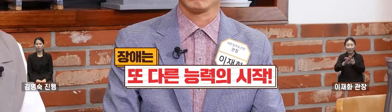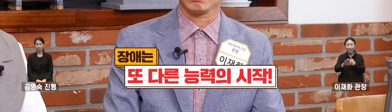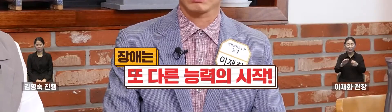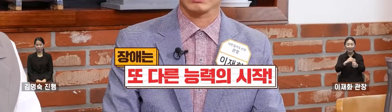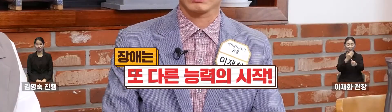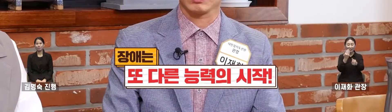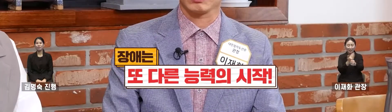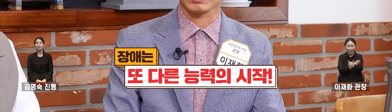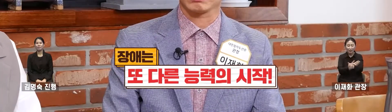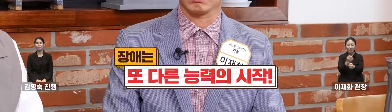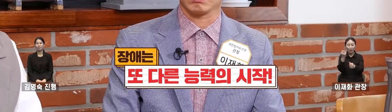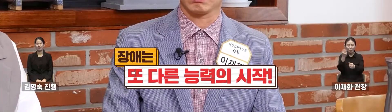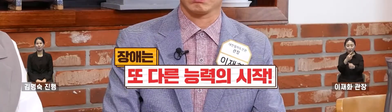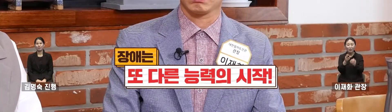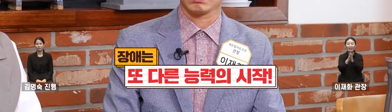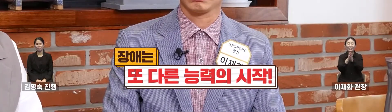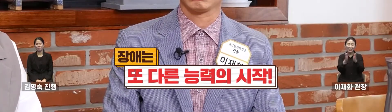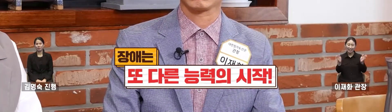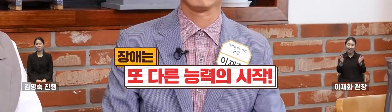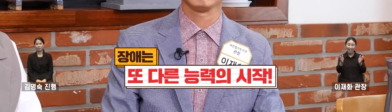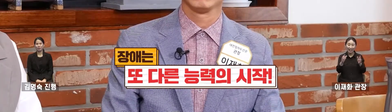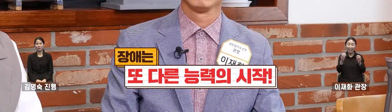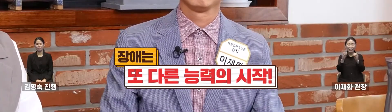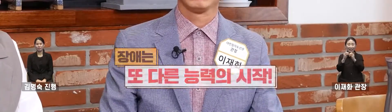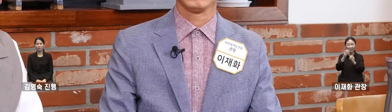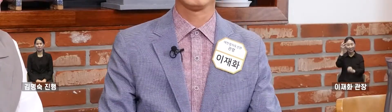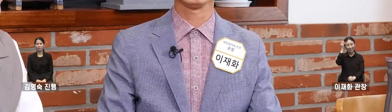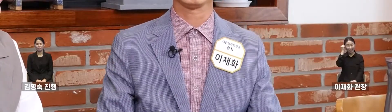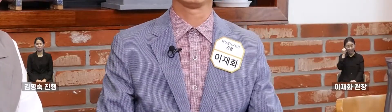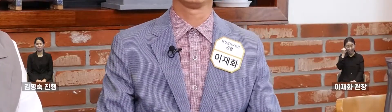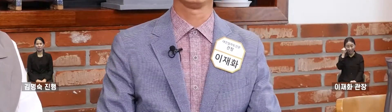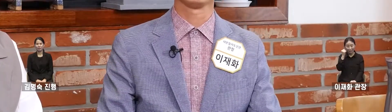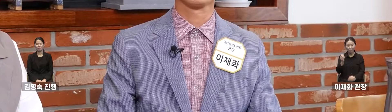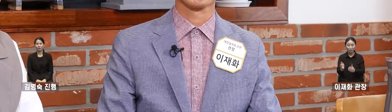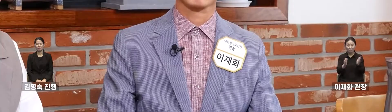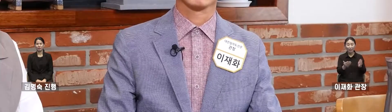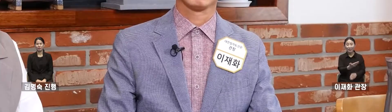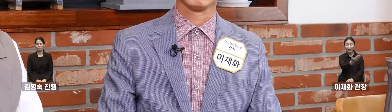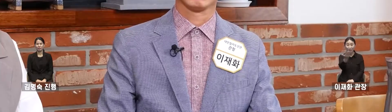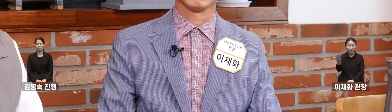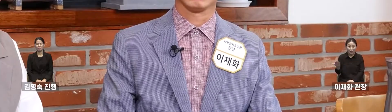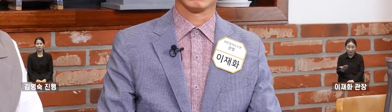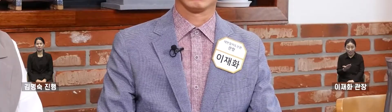말씀을 꼭 기억해 주시고 그리고 우리 시청자 여러분